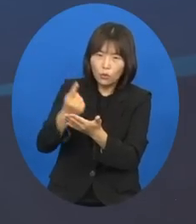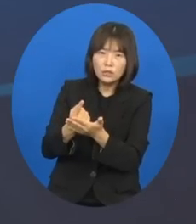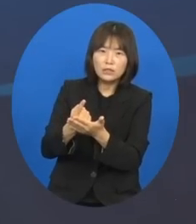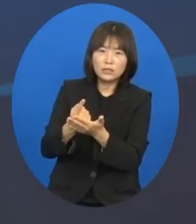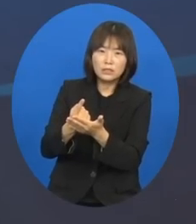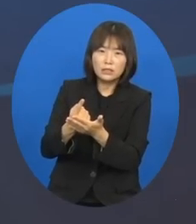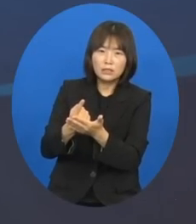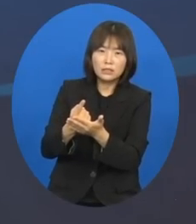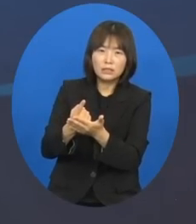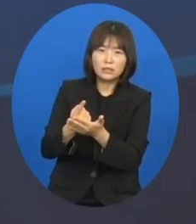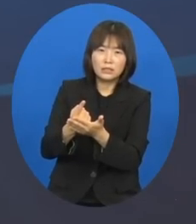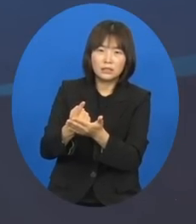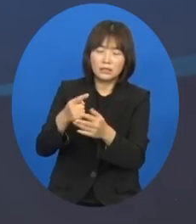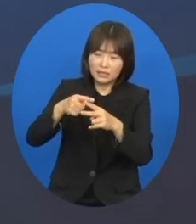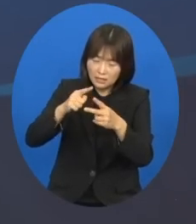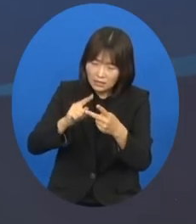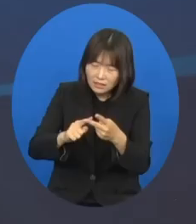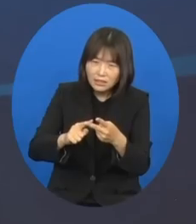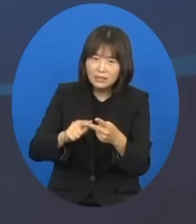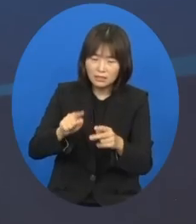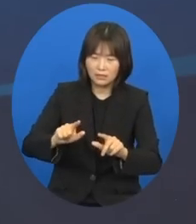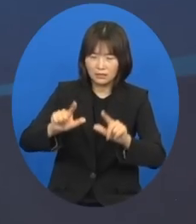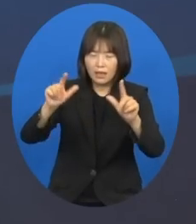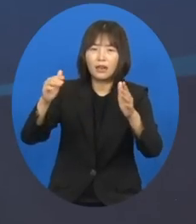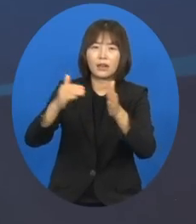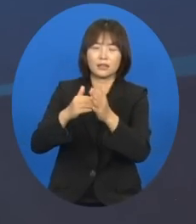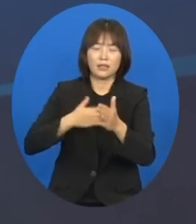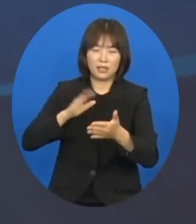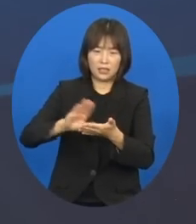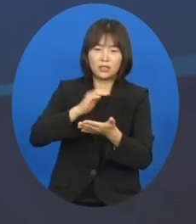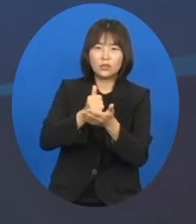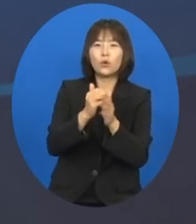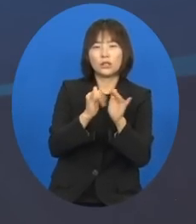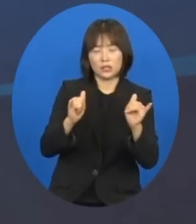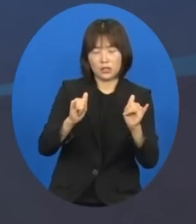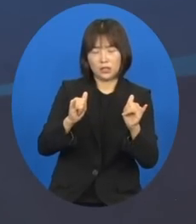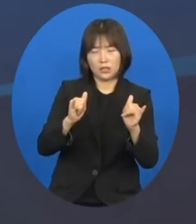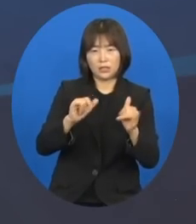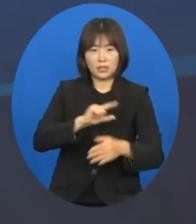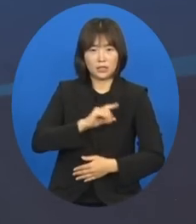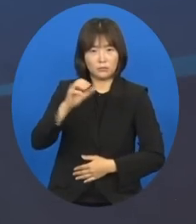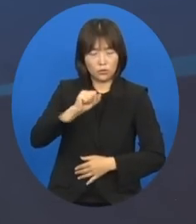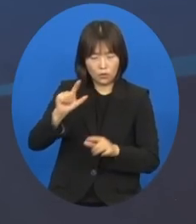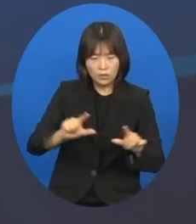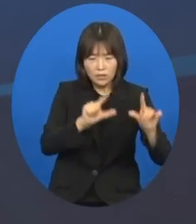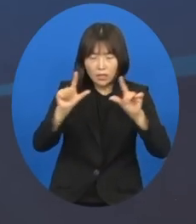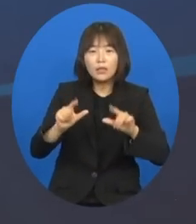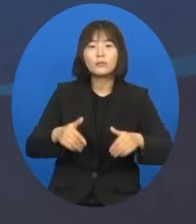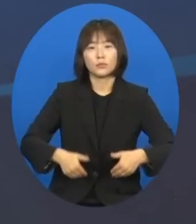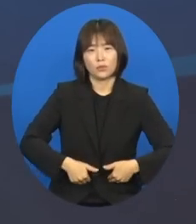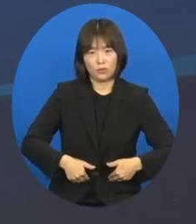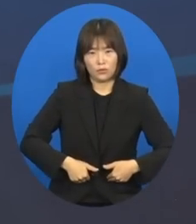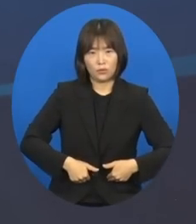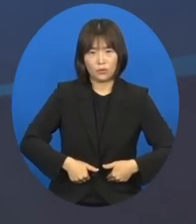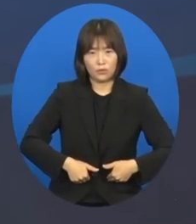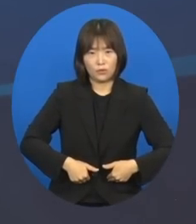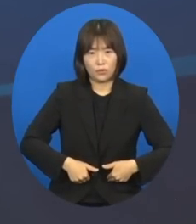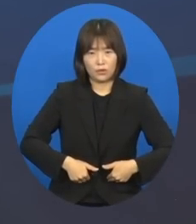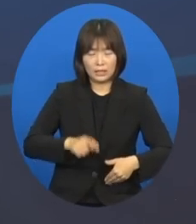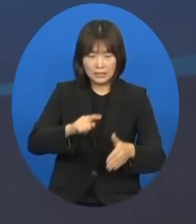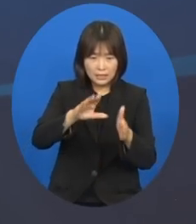그날까지는 내가 그리스도인이라는 이름을 가지고 살아내야 하는데 그때부터